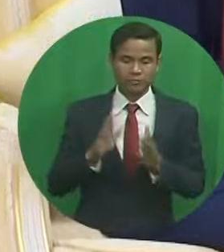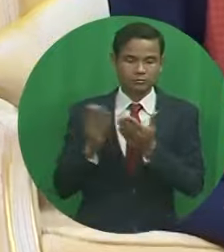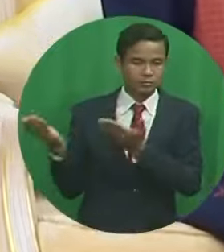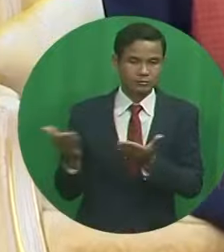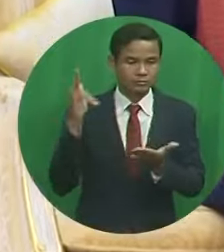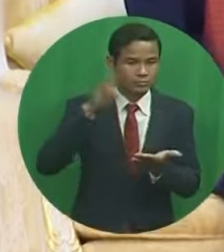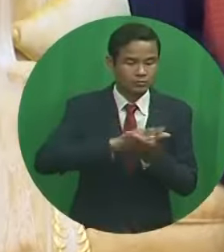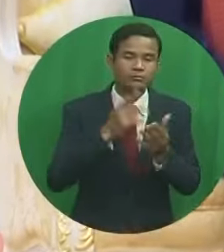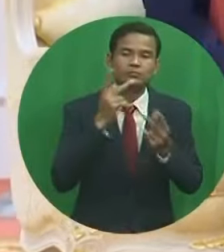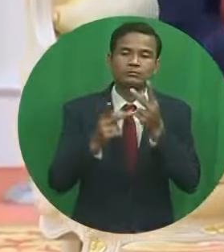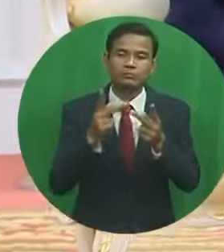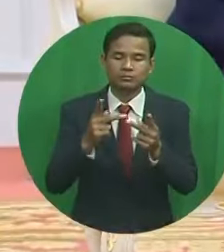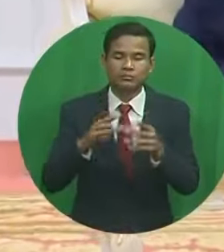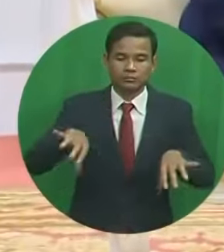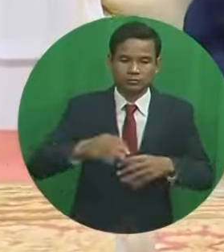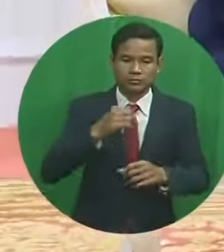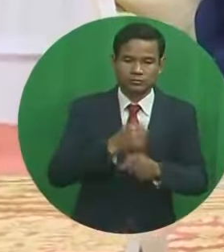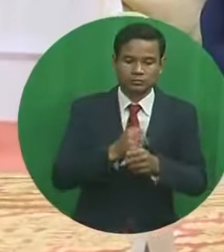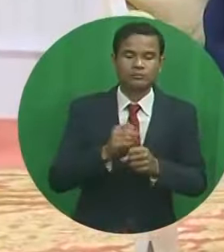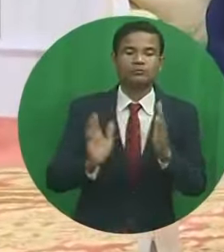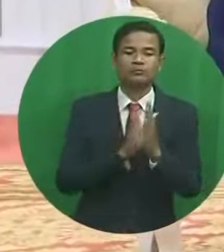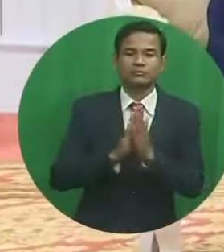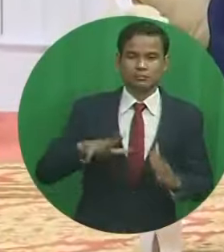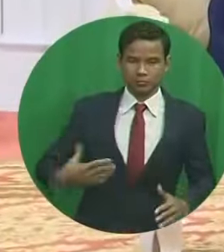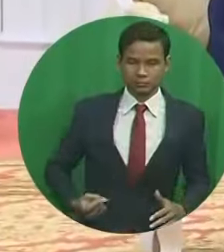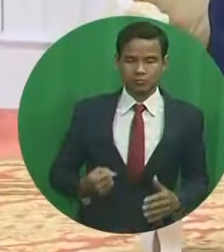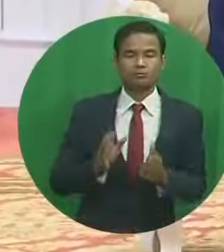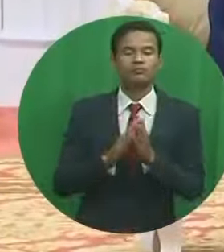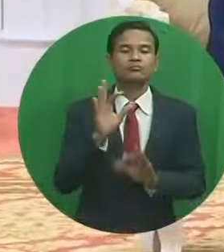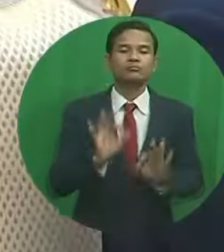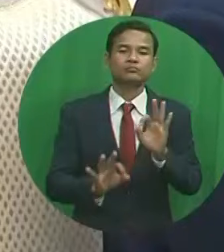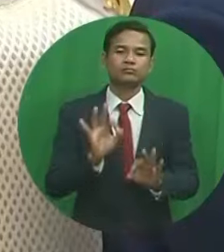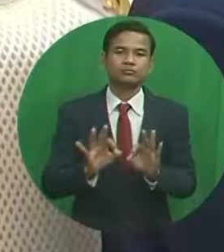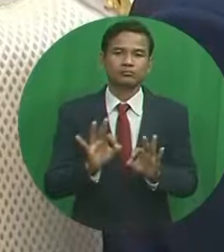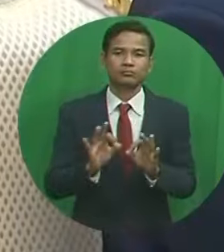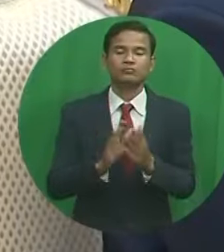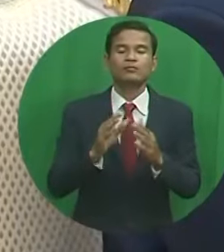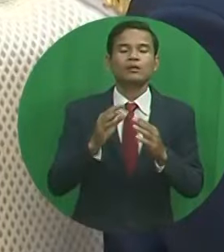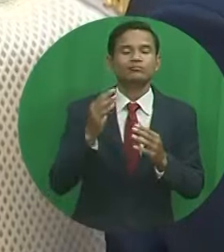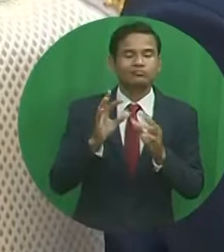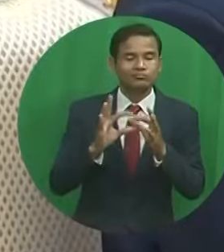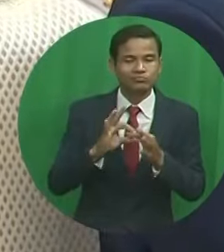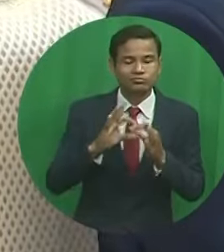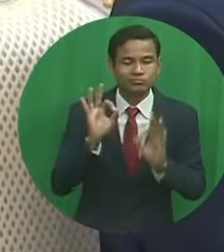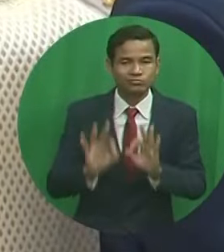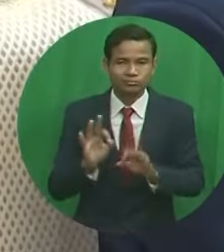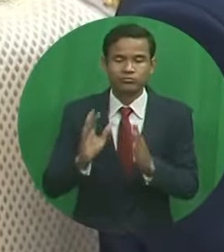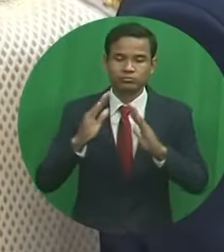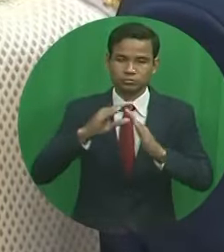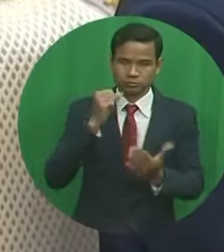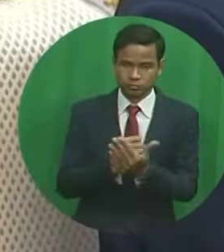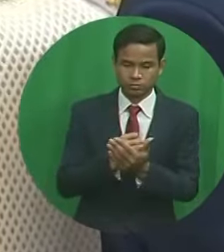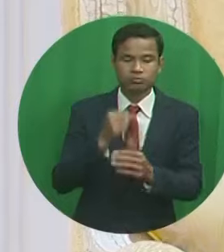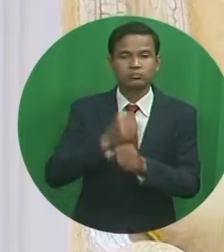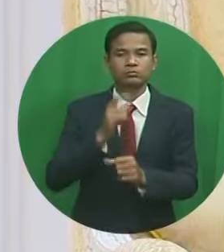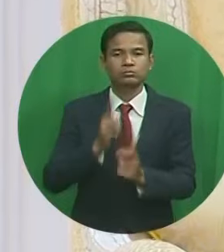កម្មការងារនៅព្រះរាជាណាចក្រកម្ពុជាព្រមទាំងបានវិដំឡៃខ្ពស់ចំពោះទំនាក់ទំនងការទូតនិងកិច្ចសហប្រតិបត្តិ